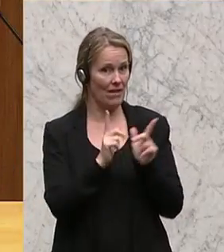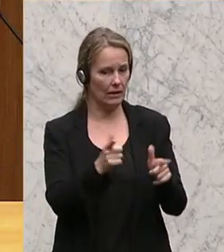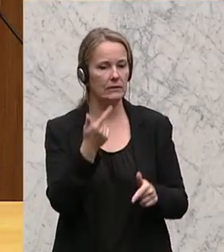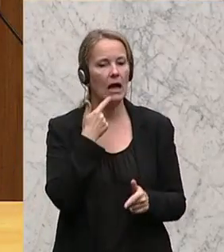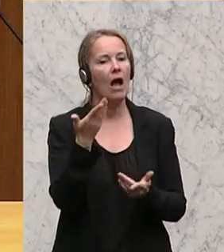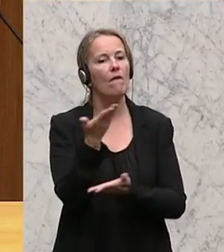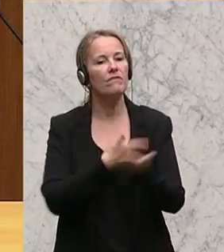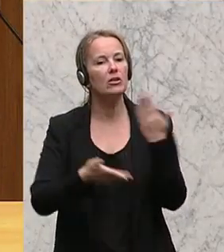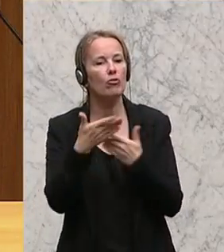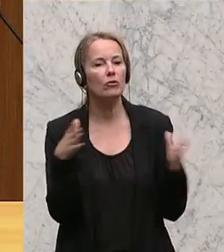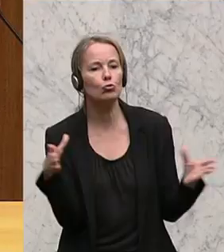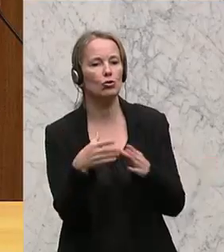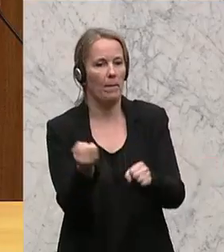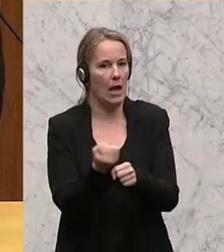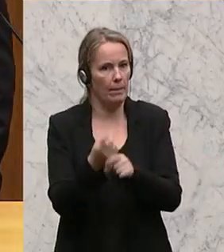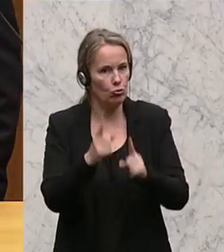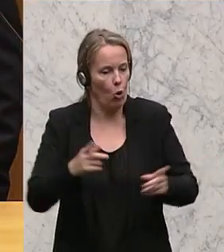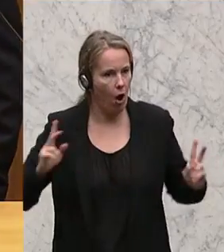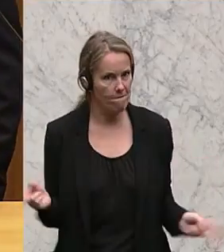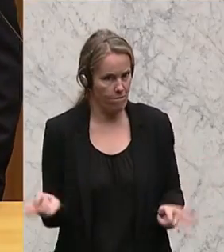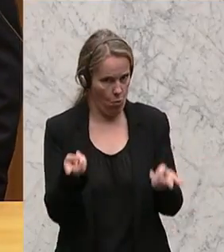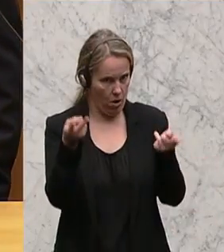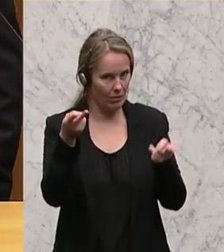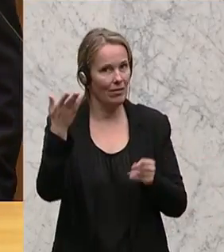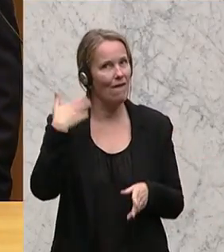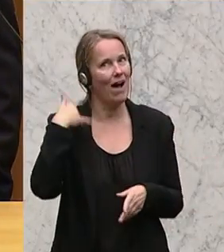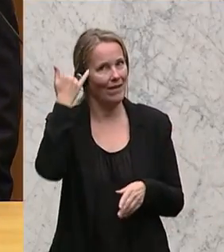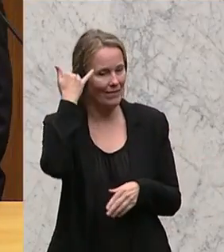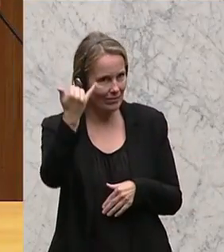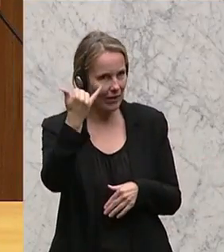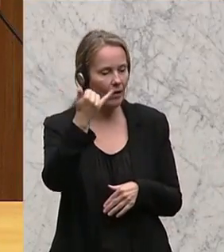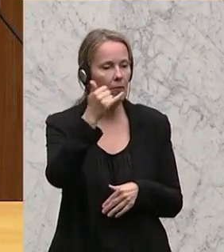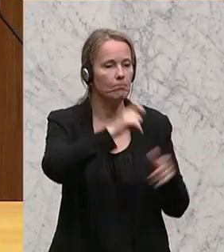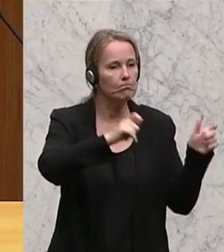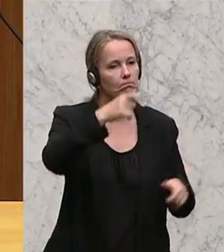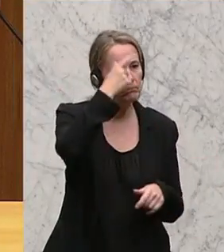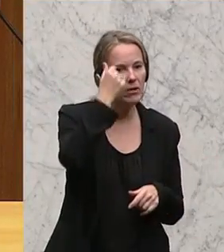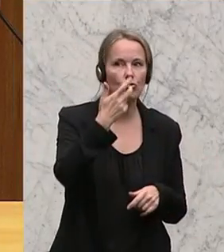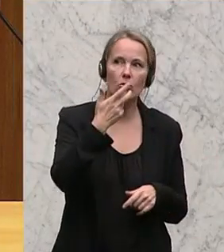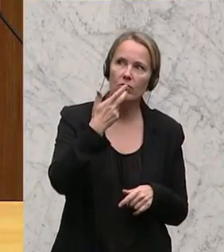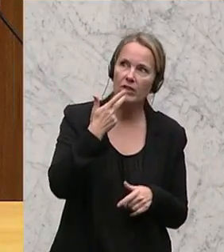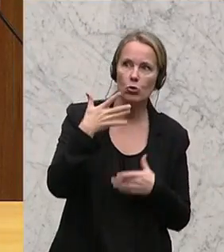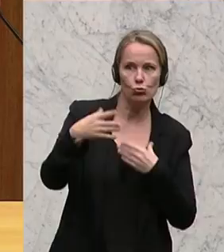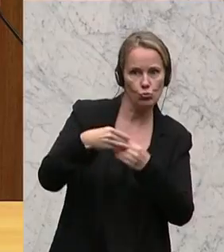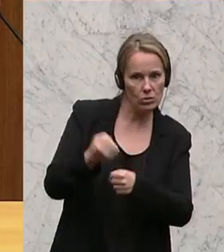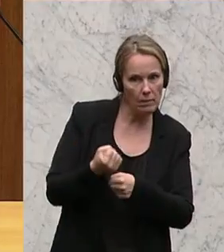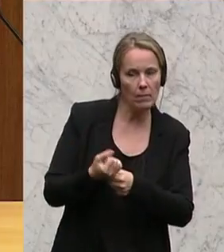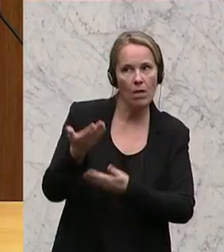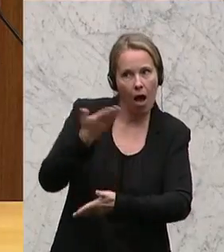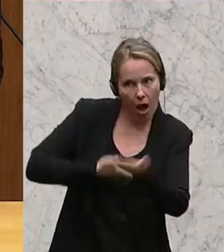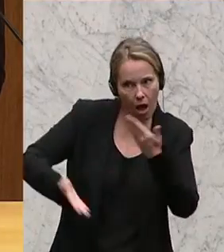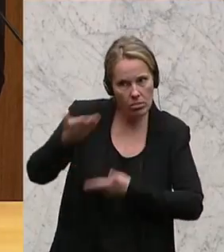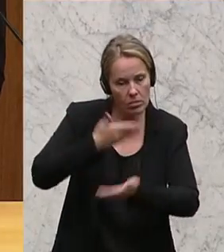der wirtschaftlichen Zusammenarbeit. Und dahinter stand die Idee, dass die Menschen, die miteinander arbeiten, die Handel betreiben,